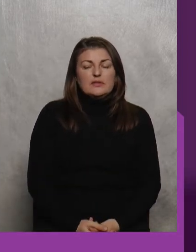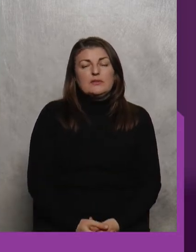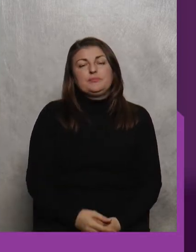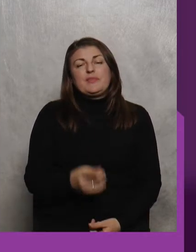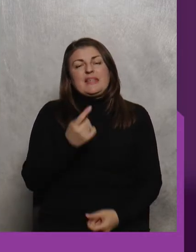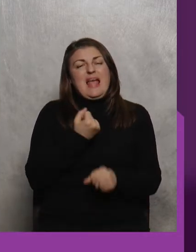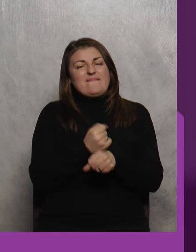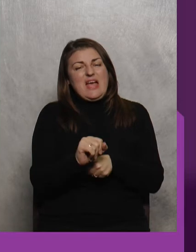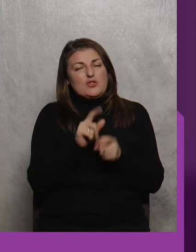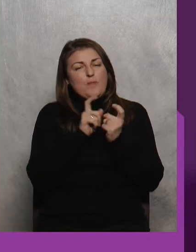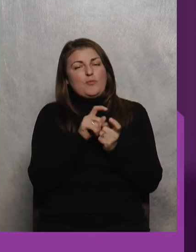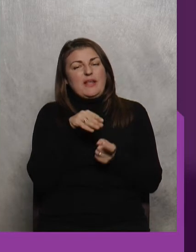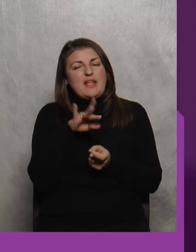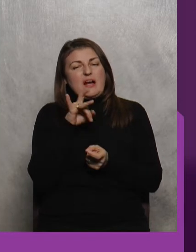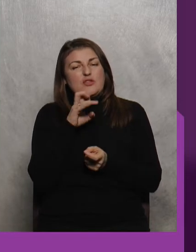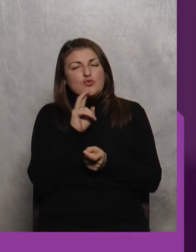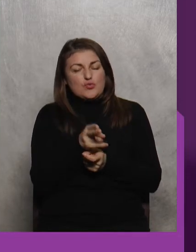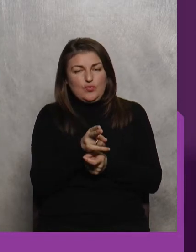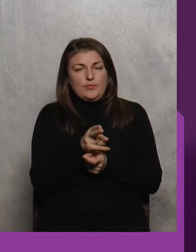Нав'язує боротьбу Тетяна Ранчук.